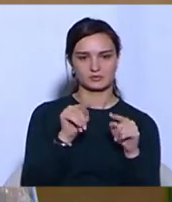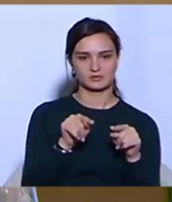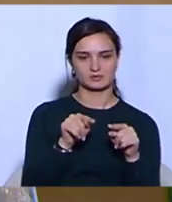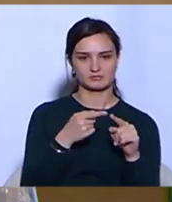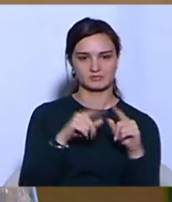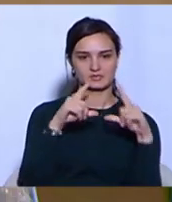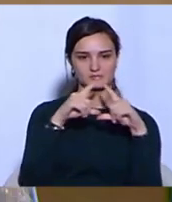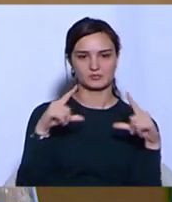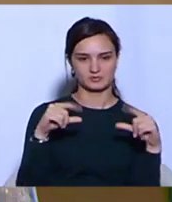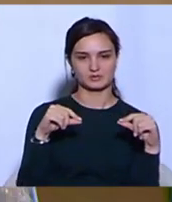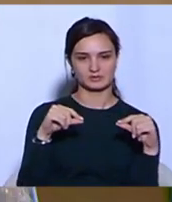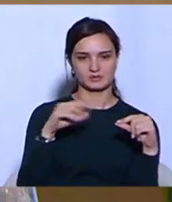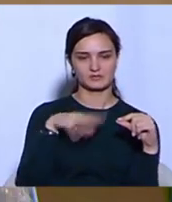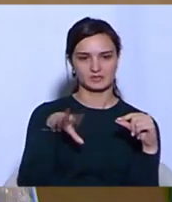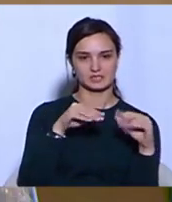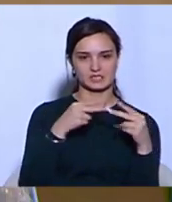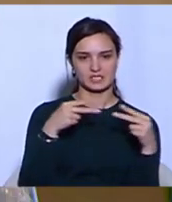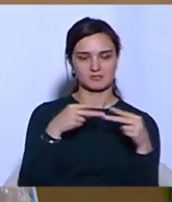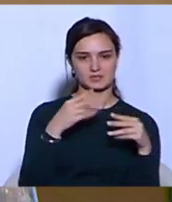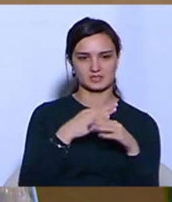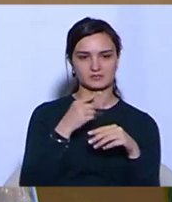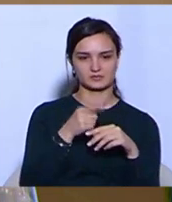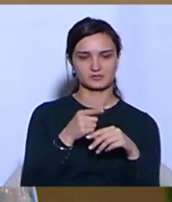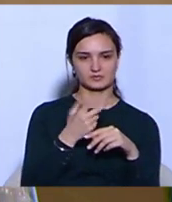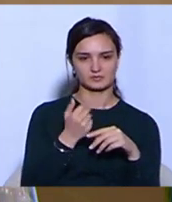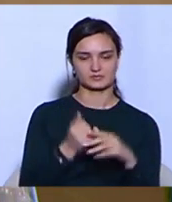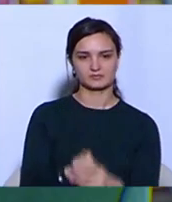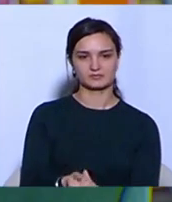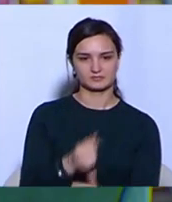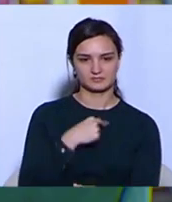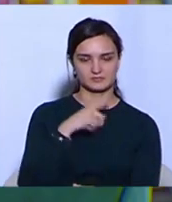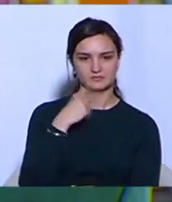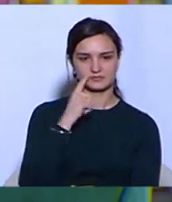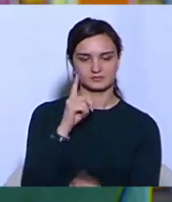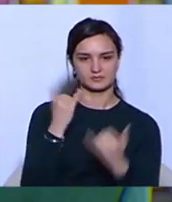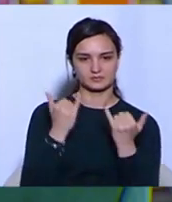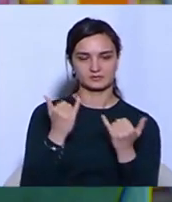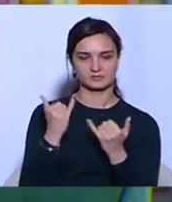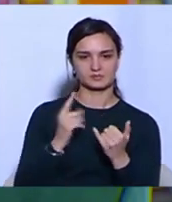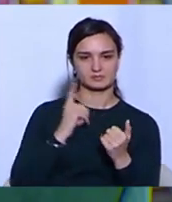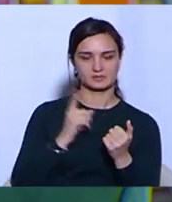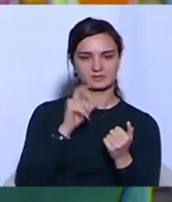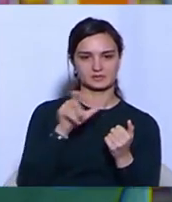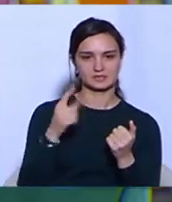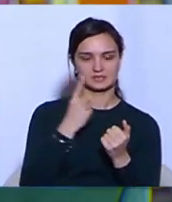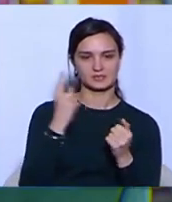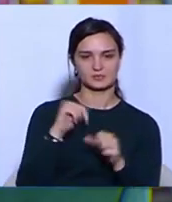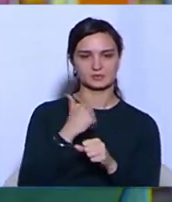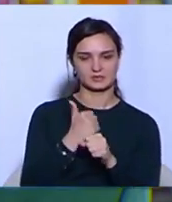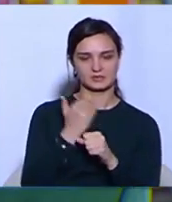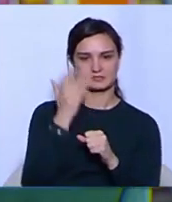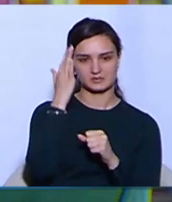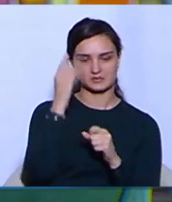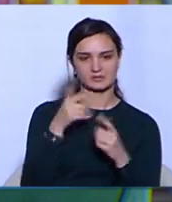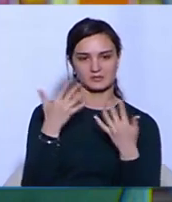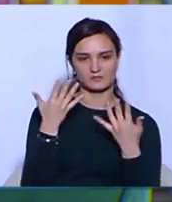მომეწონა ტოლგვერდა სამკუთხედი, ანუ ყველას თანაბარი აქვს ამ დროს წილი. მე ვიტყოდი, რომ დღესდღეობით სპეციალისტების ერთ-ერთი უმთავრესი